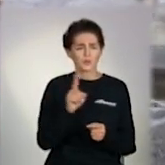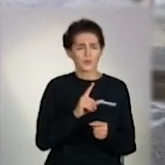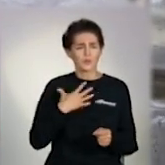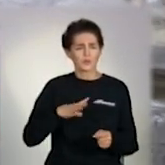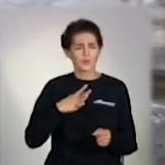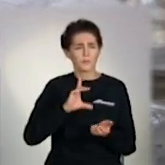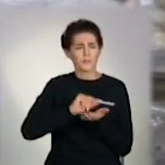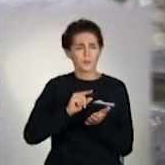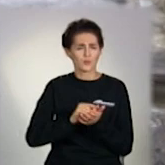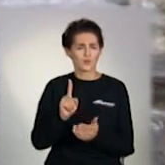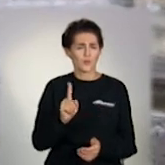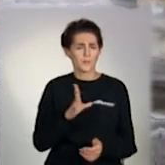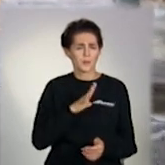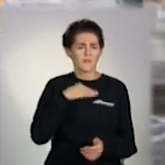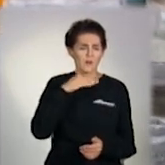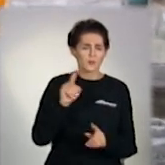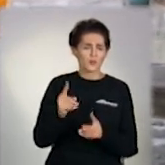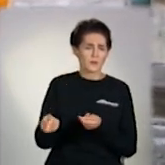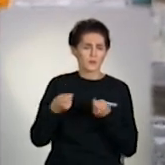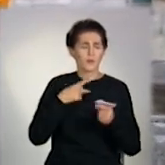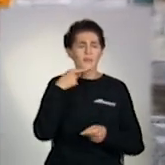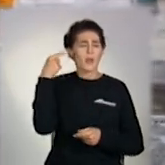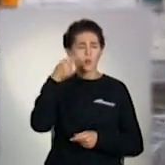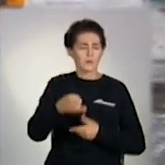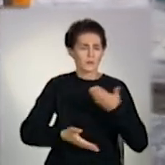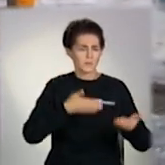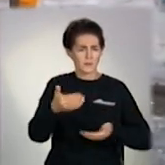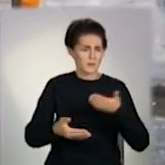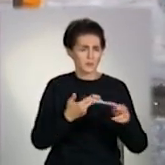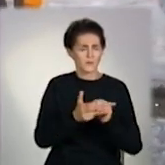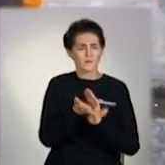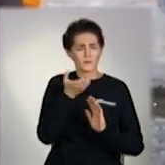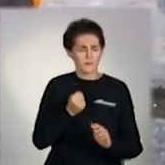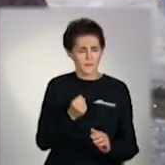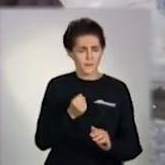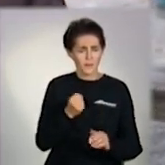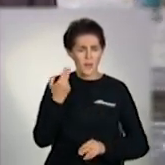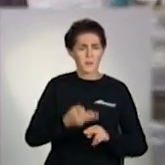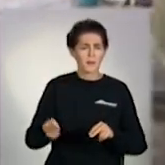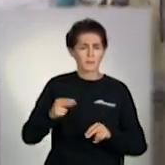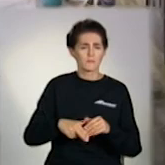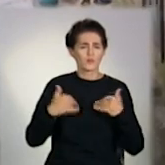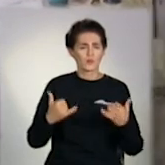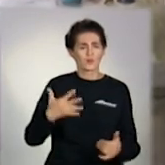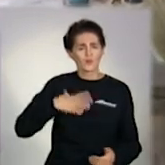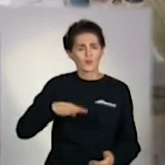тільки пенсії, щоб конфетика взяти, щоб печенинку взяти. А тепер жду,